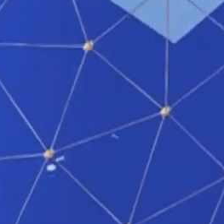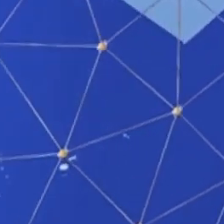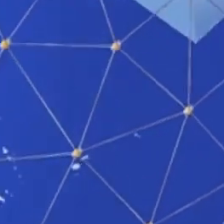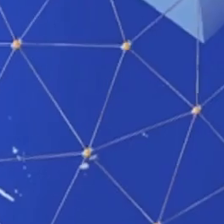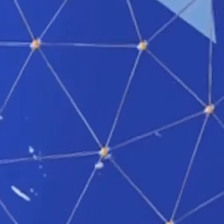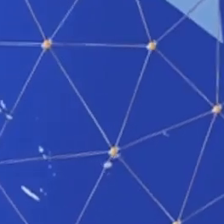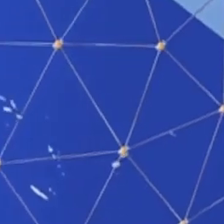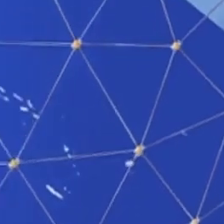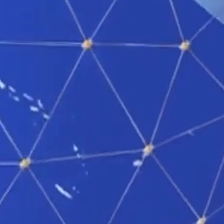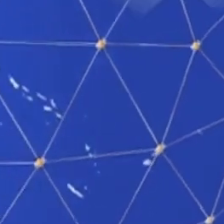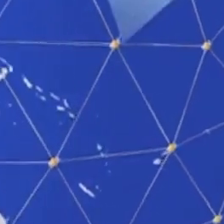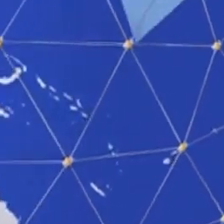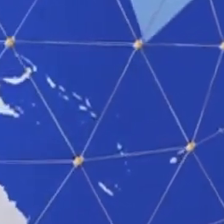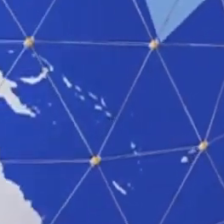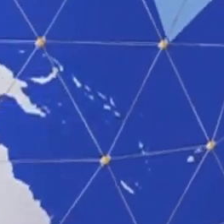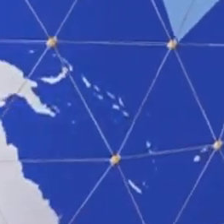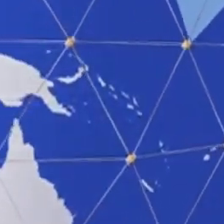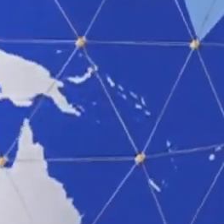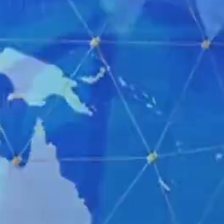journal.